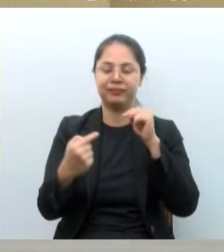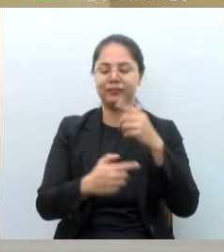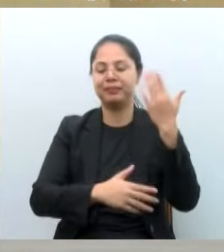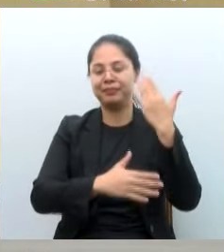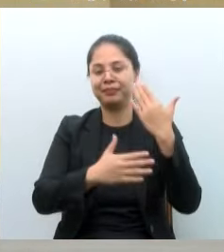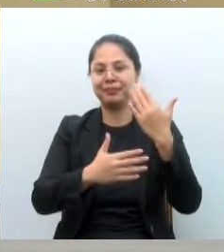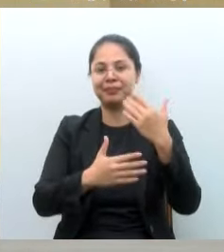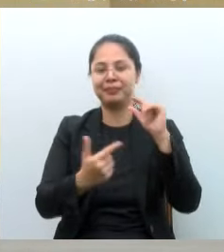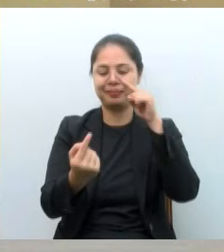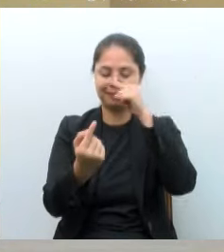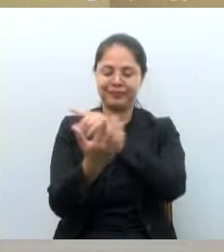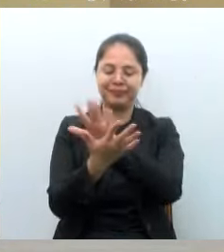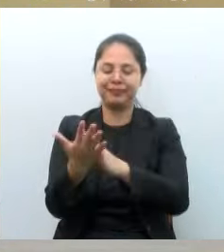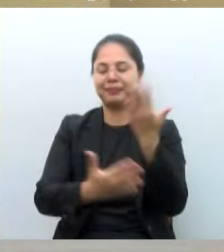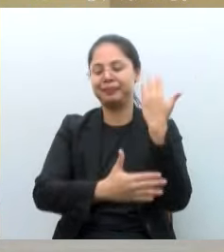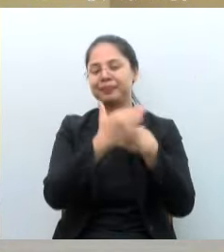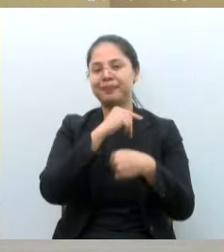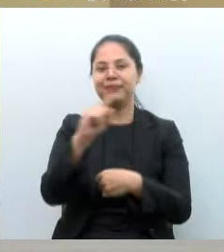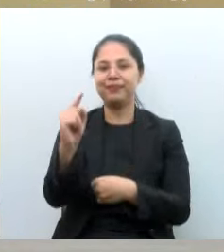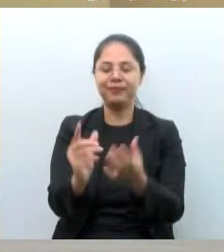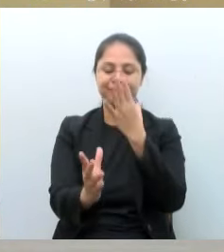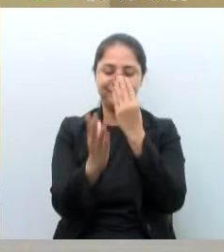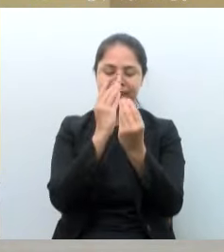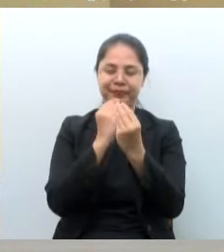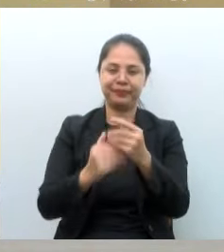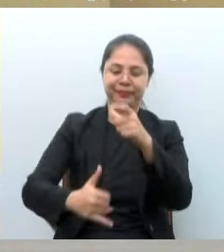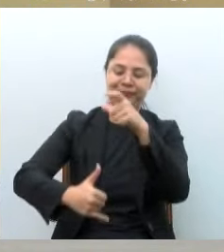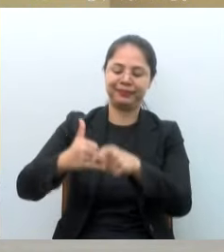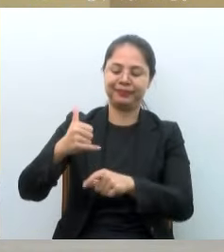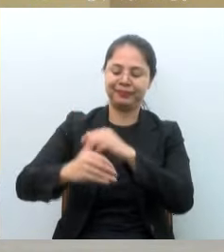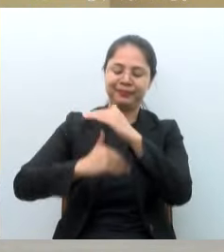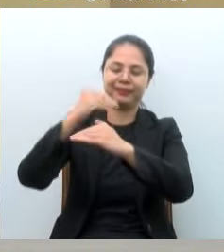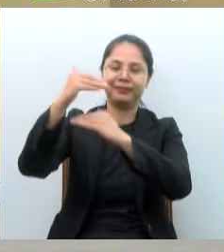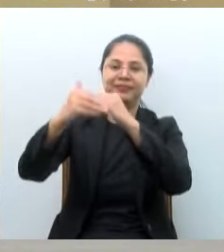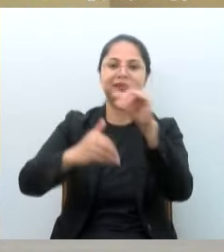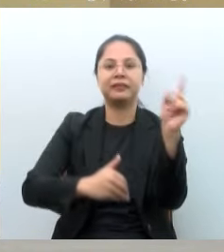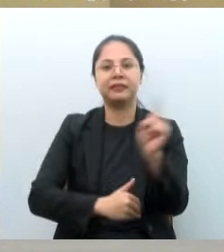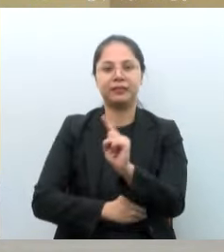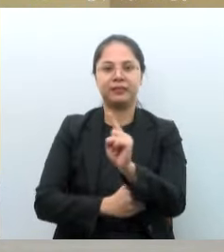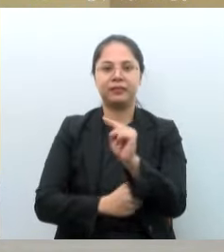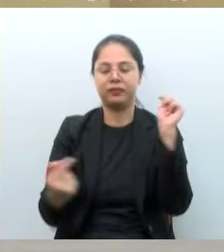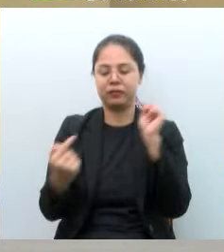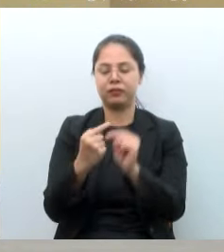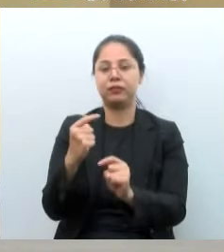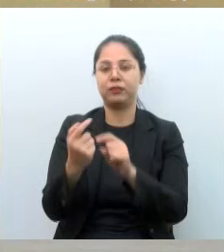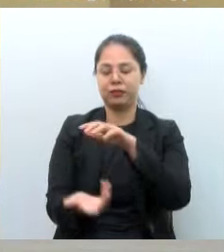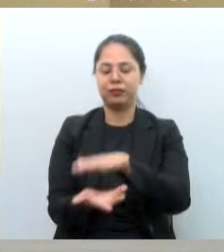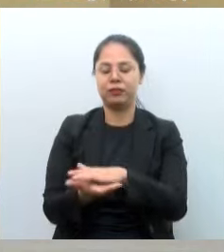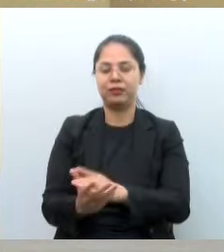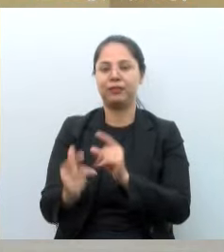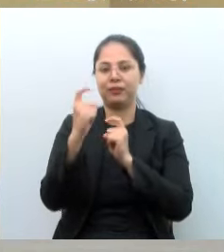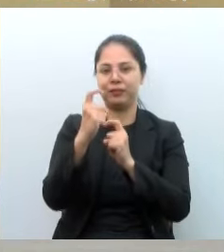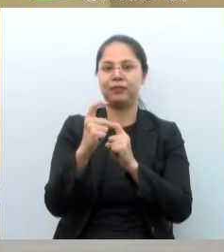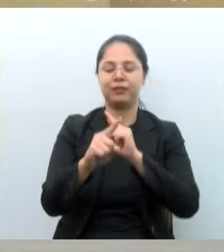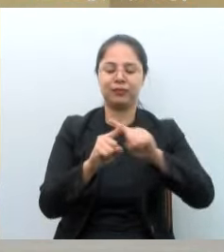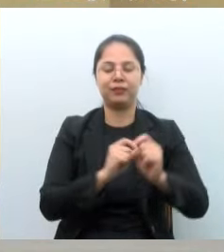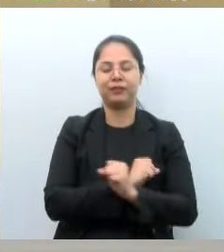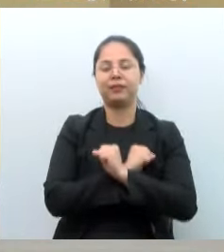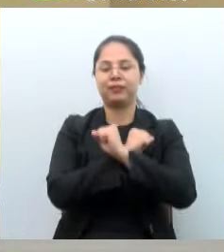วก็เรื่องกระบวนการเรียนรู้เรื่องการปรับปรุงคุณภาพนะครับแล้วก็โดยเฉพาะในเรื่องของความปลอดภัยในสถานศึกษาน